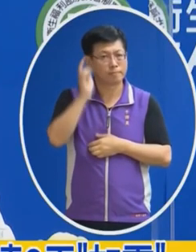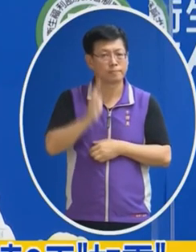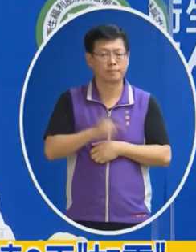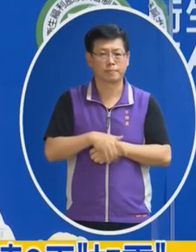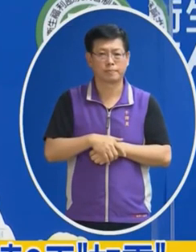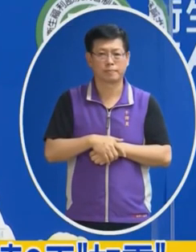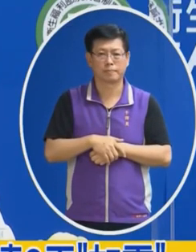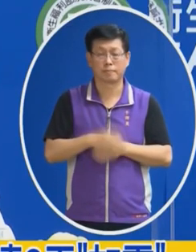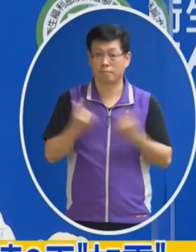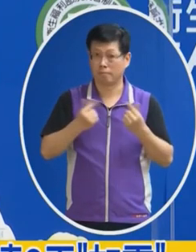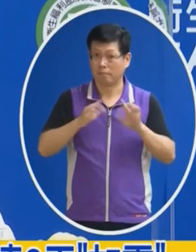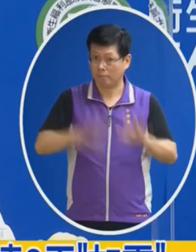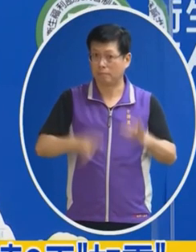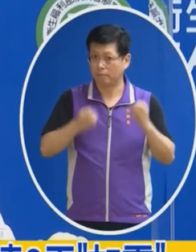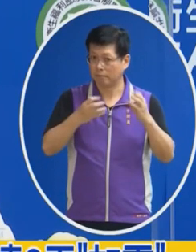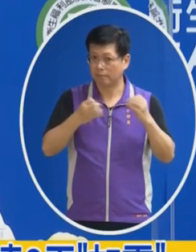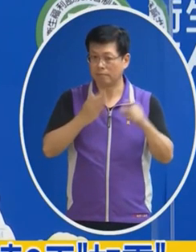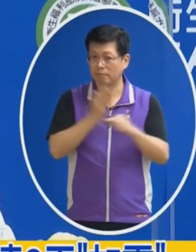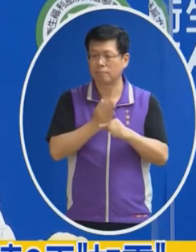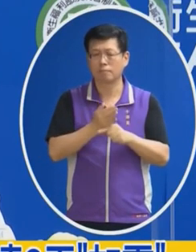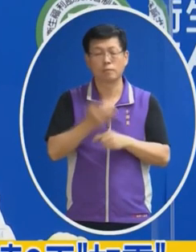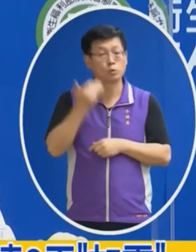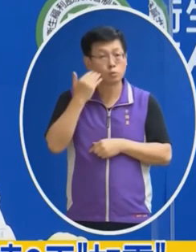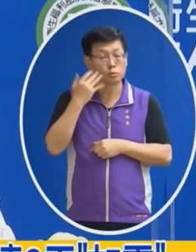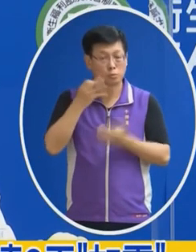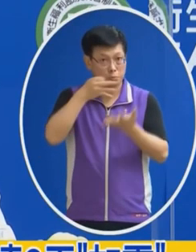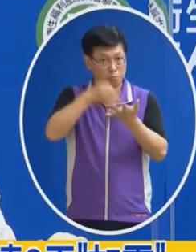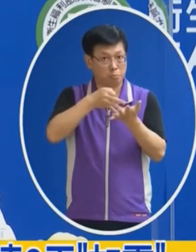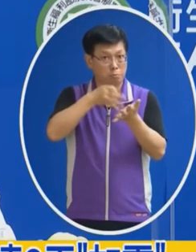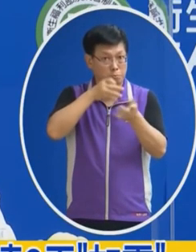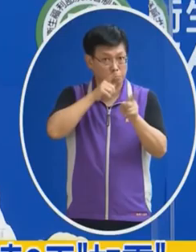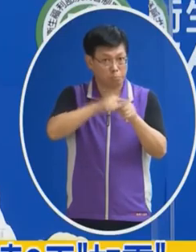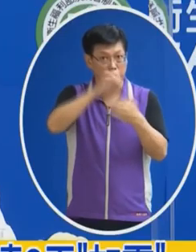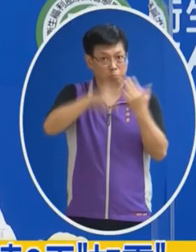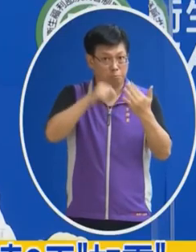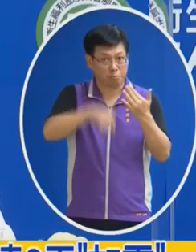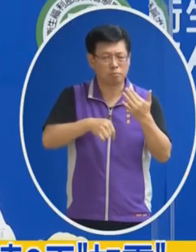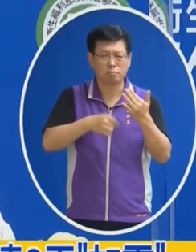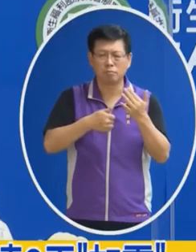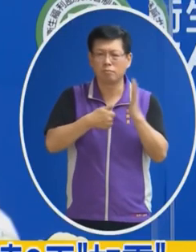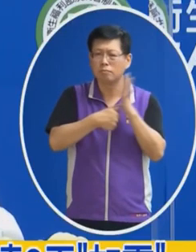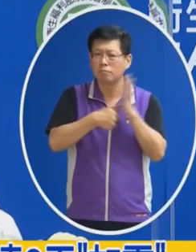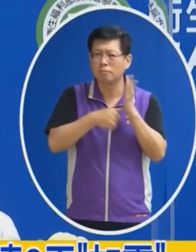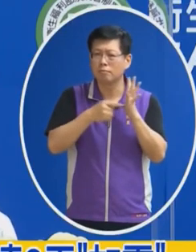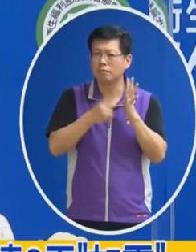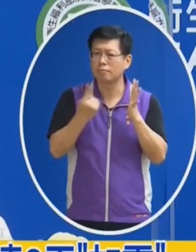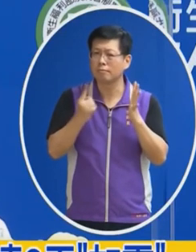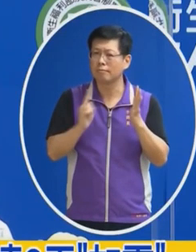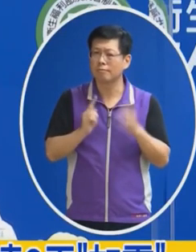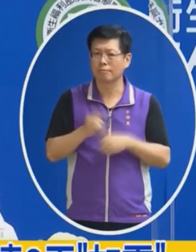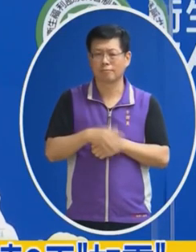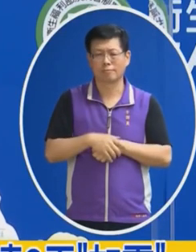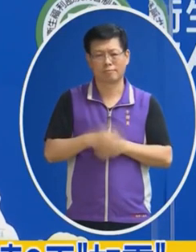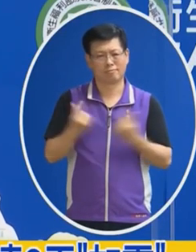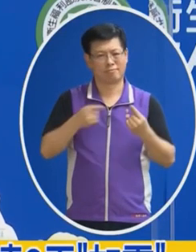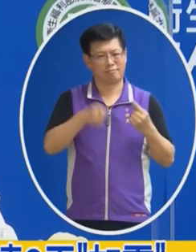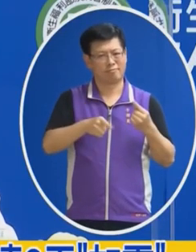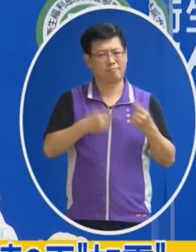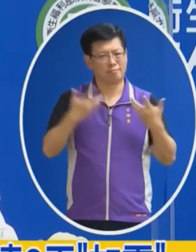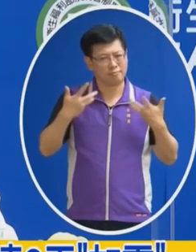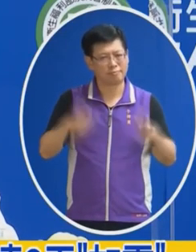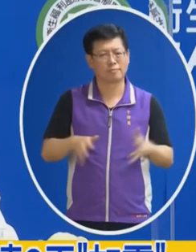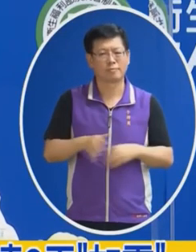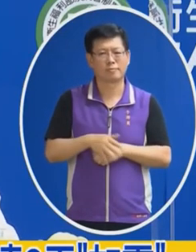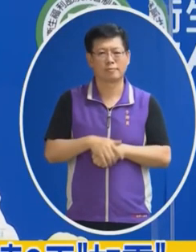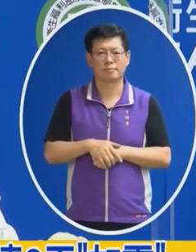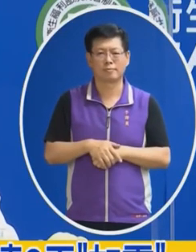我个人就在跟大家讨论就是说这个实名制了，这个名本身就好像就牵涉到很多